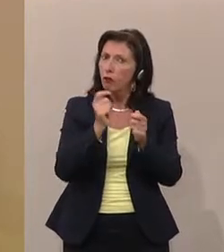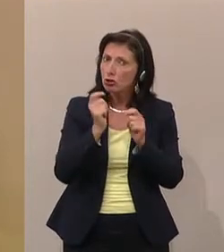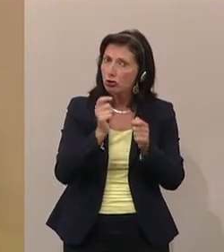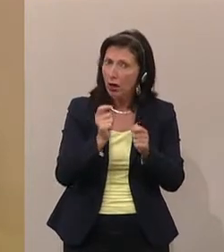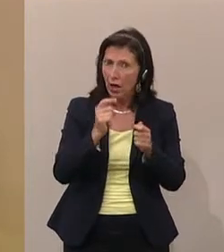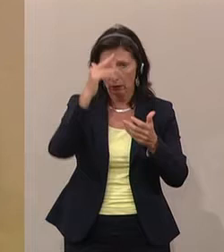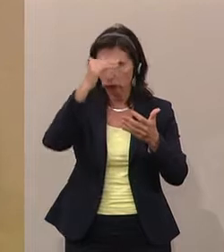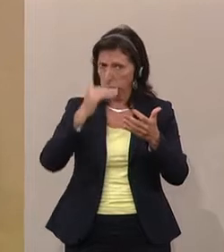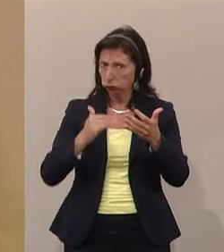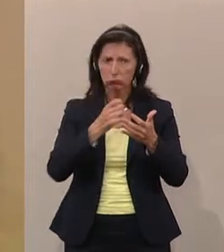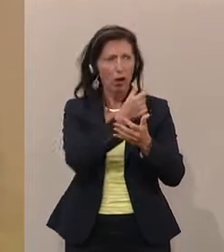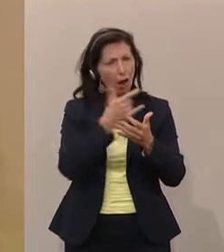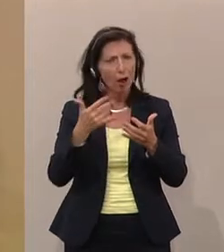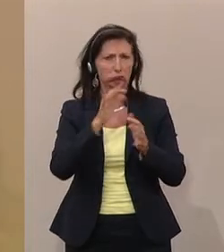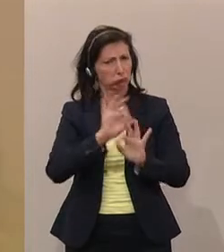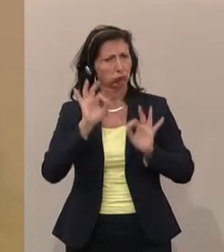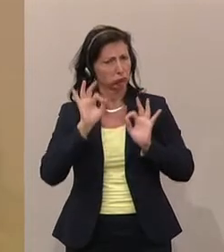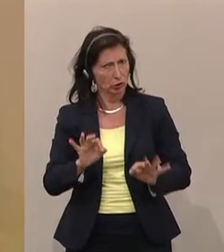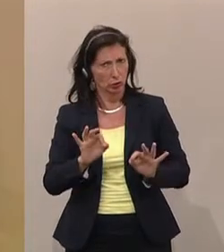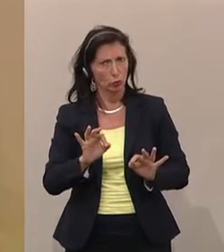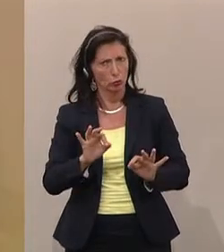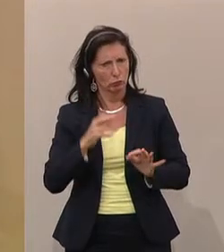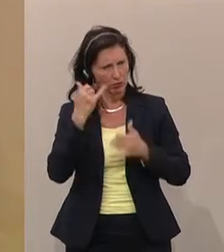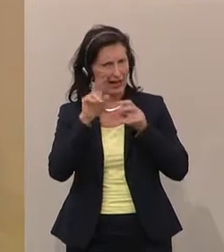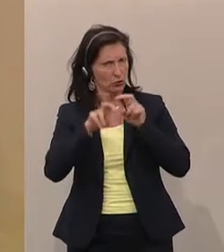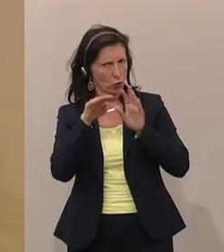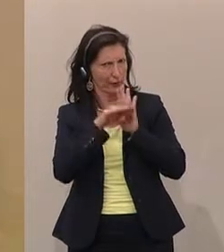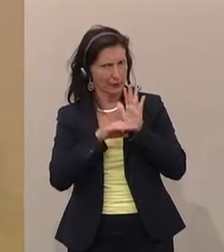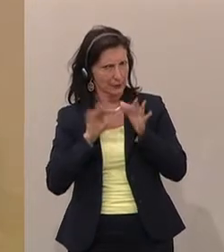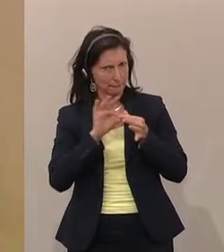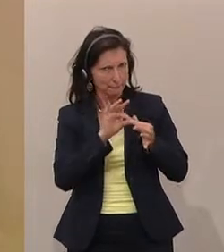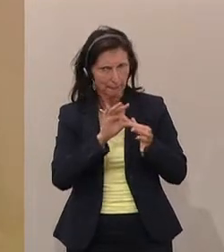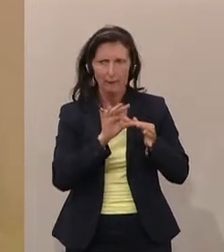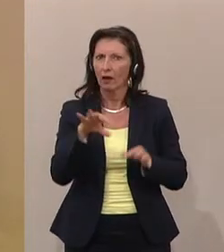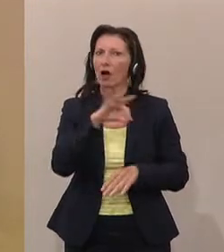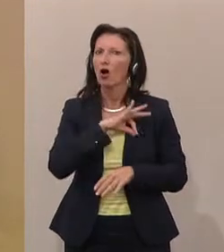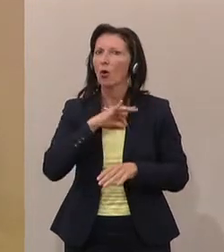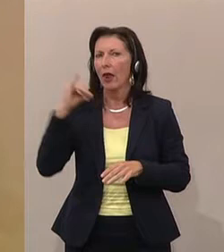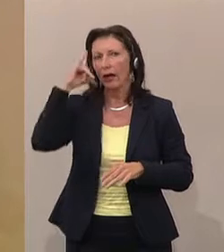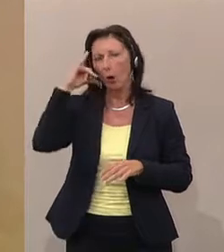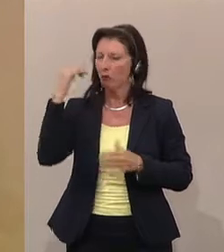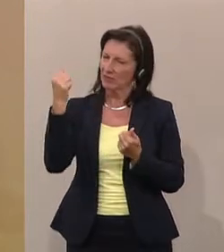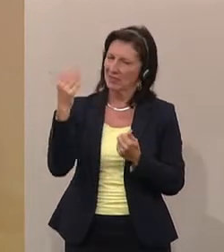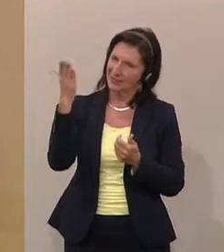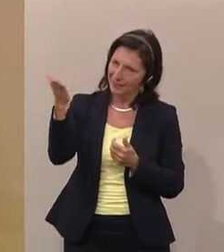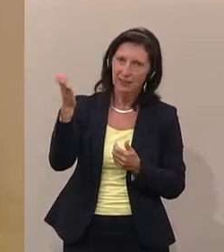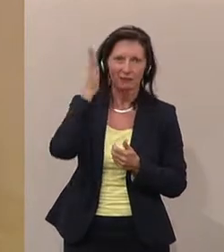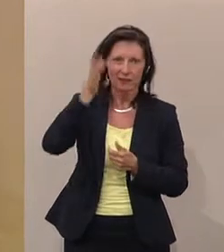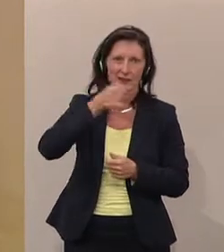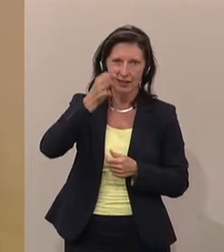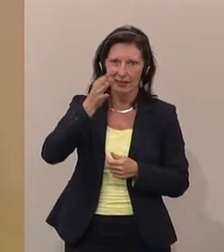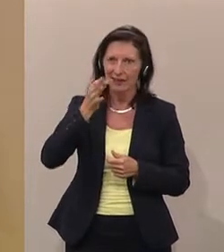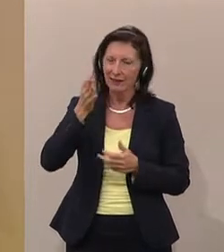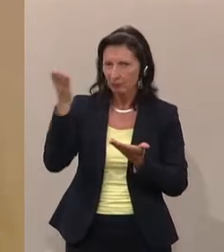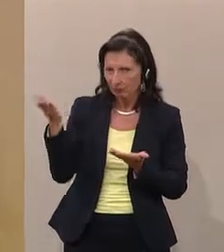diesem Jahressteuergesetz drin. Die wird dann sicher der Kollege Kopf auch darstellen. Ich konzentriere